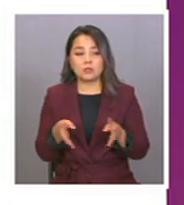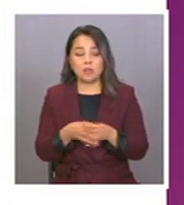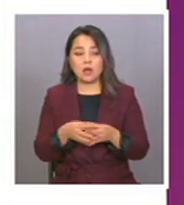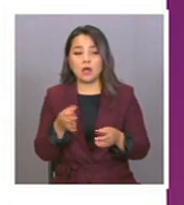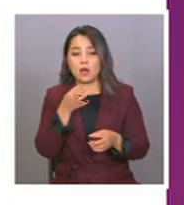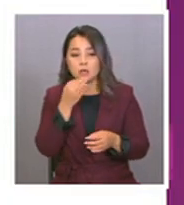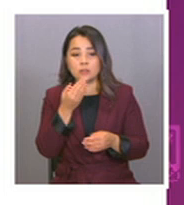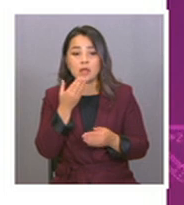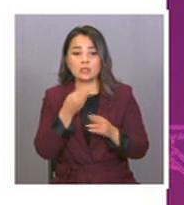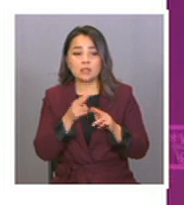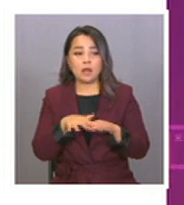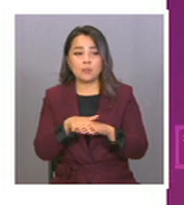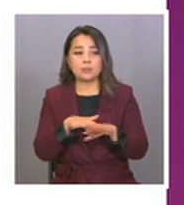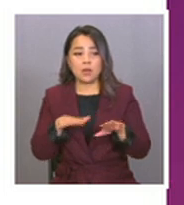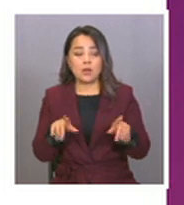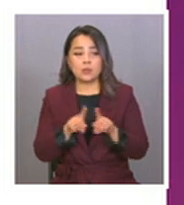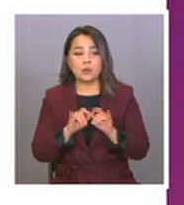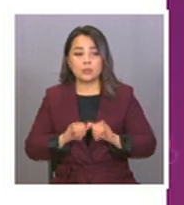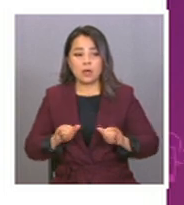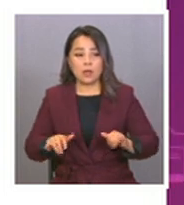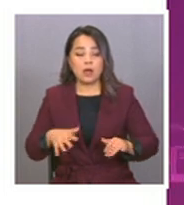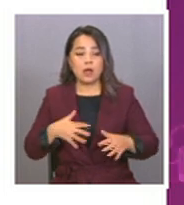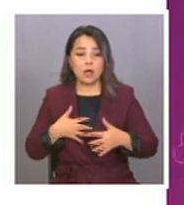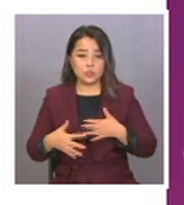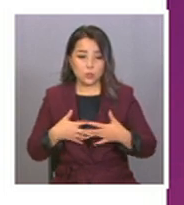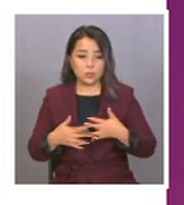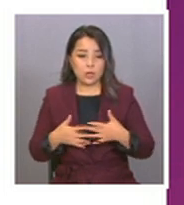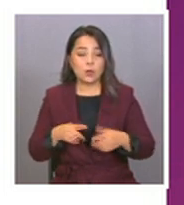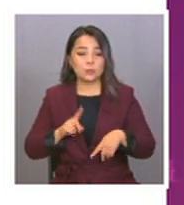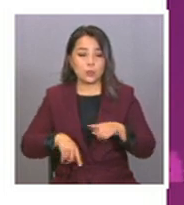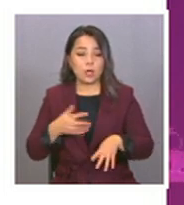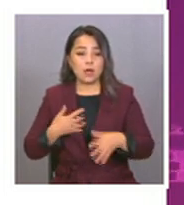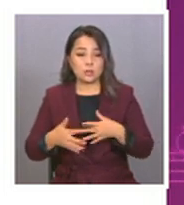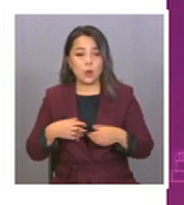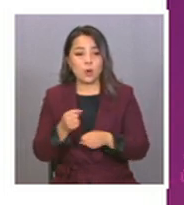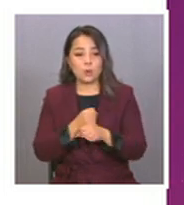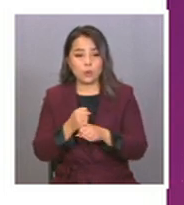Аюлар. Туыс. Аю. Түрі – қоңыр аю.